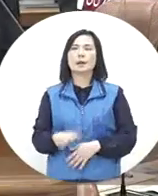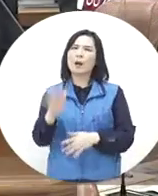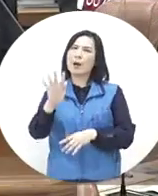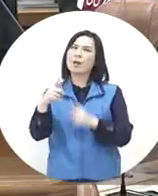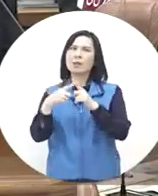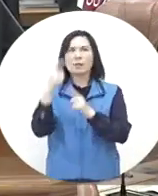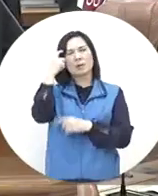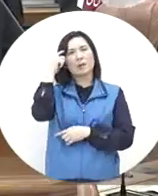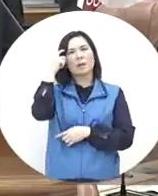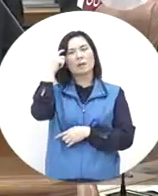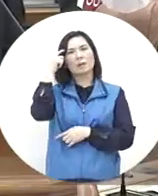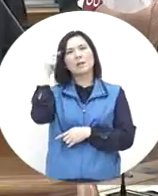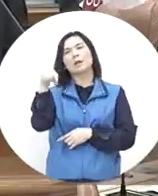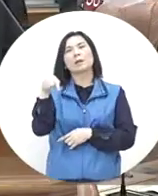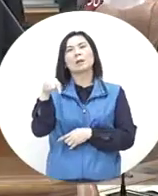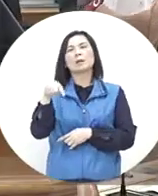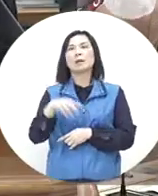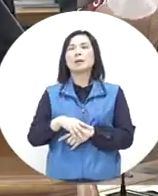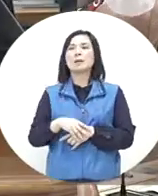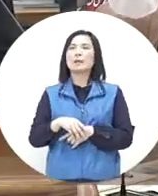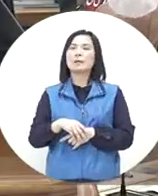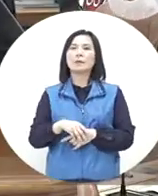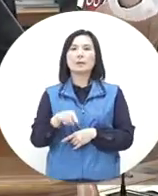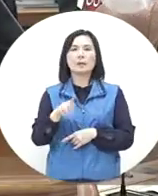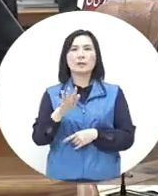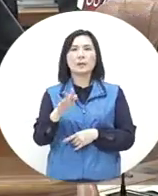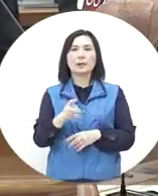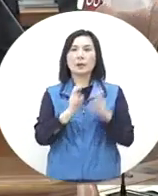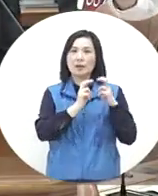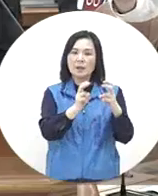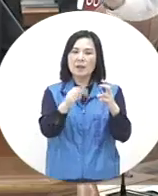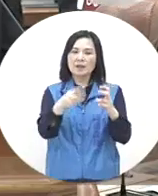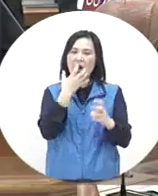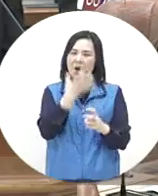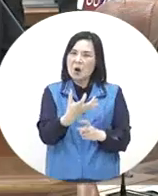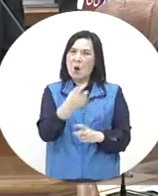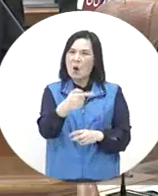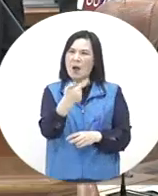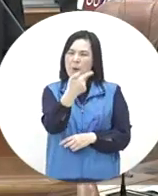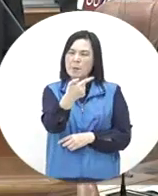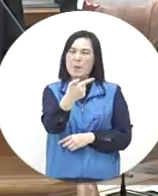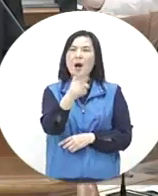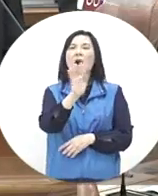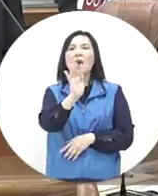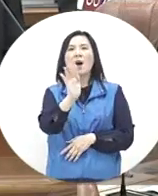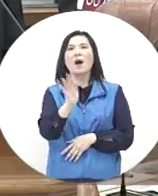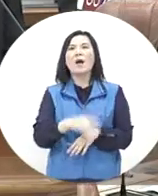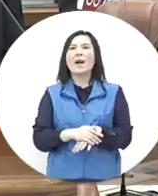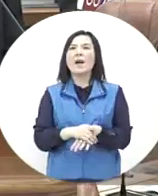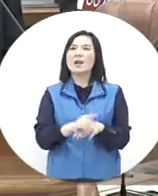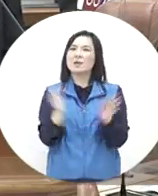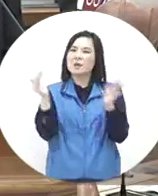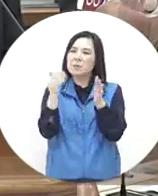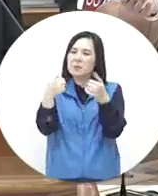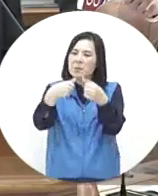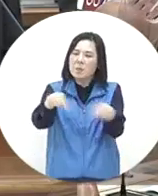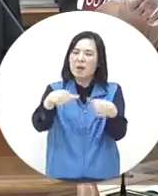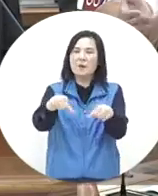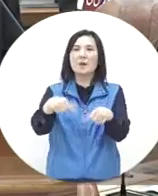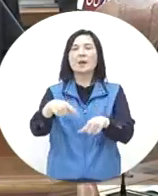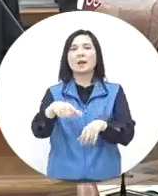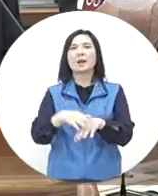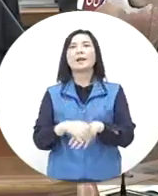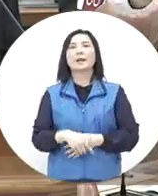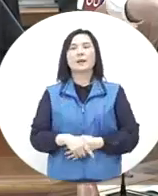要，可是这个就牵扯到就是说我们不要让捷运齁亏得太严重，至少可以平衡或者自偿性的能够达到一定的比